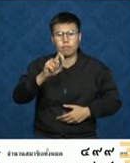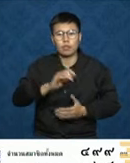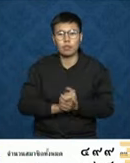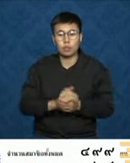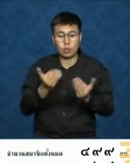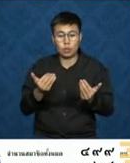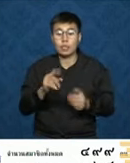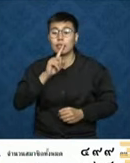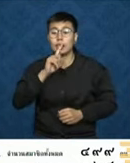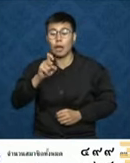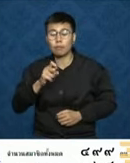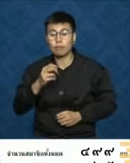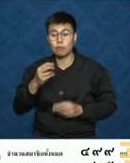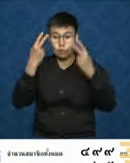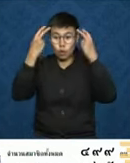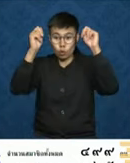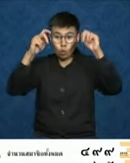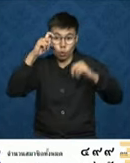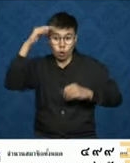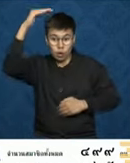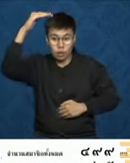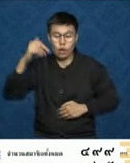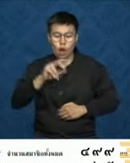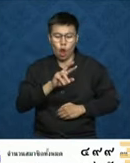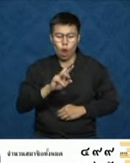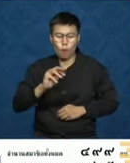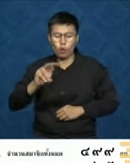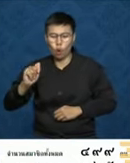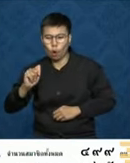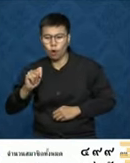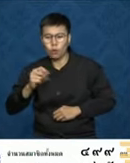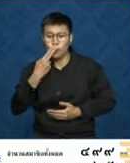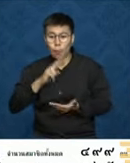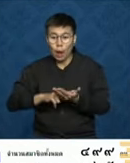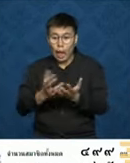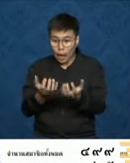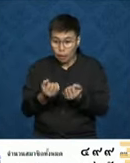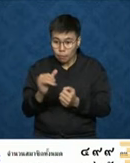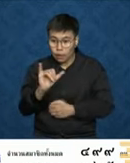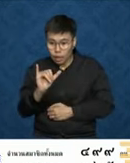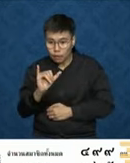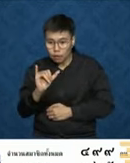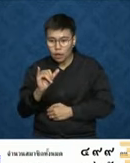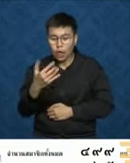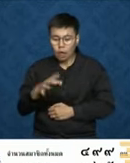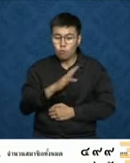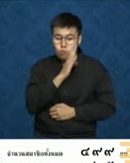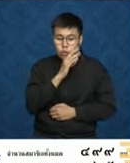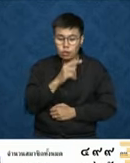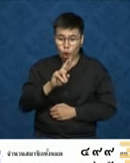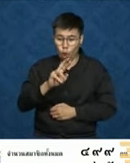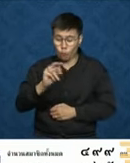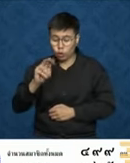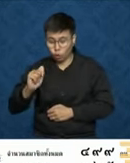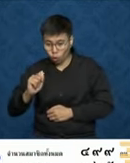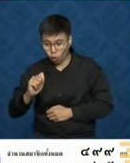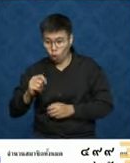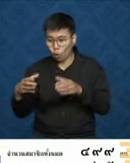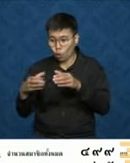หนังสือหรือยัง 2รัฐมนตรีที่รับหนังสือเนี่ยเอาเข้าไปสู่ครมหรือยังถ้าเอาเข้าแล้วเนี่ยอยู่ในขั้นตอน